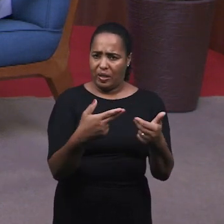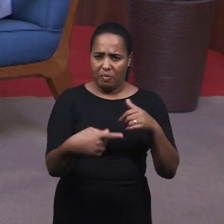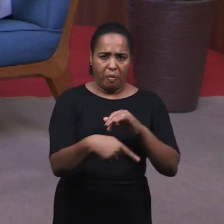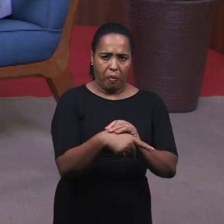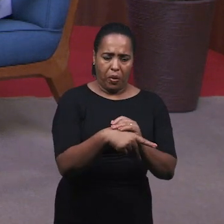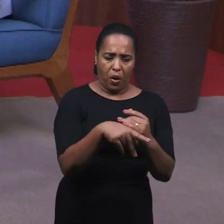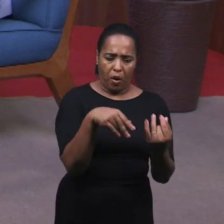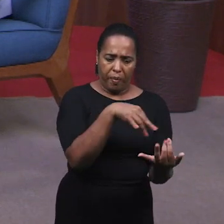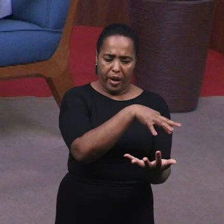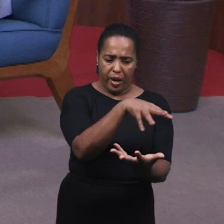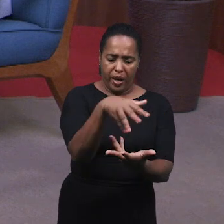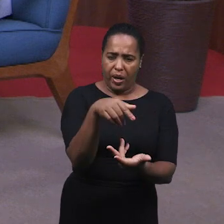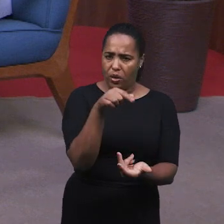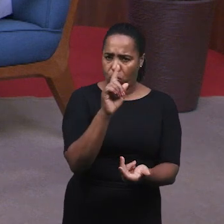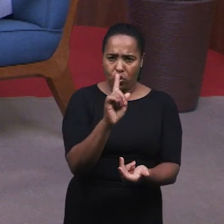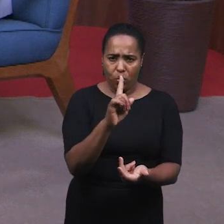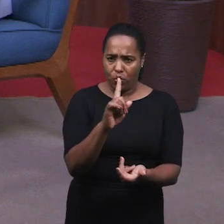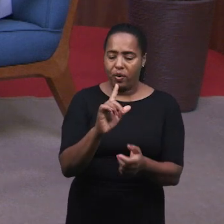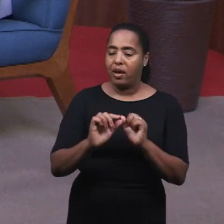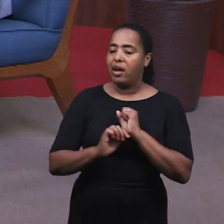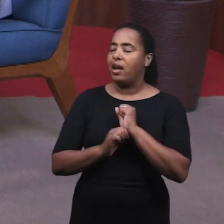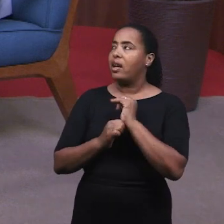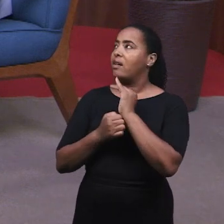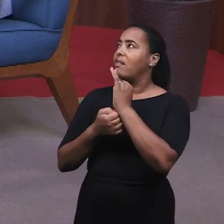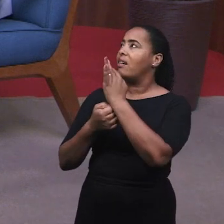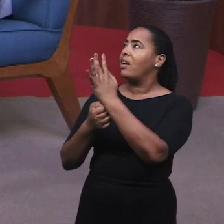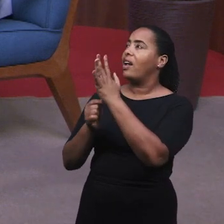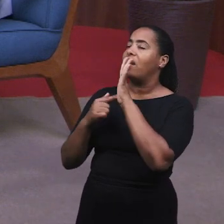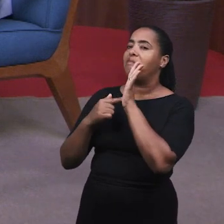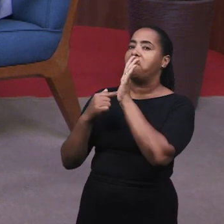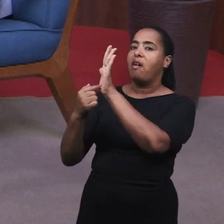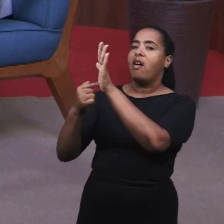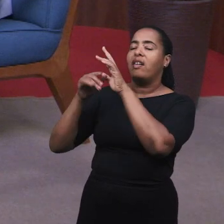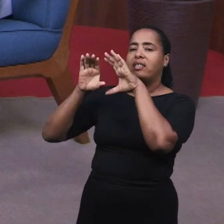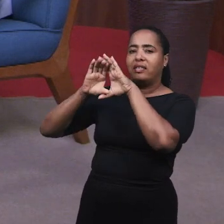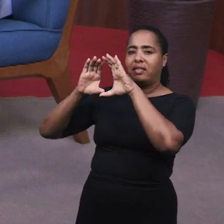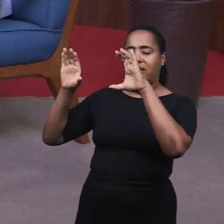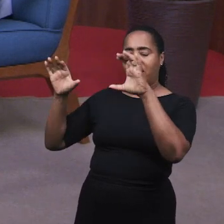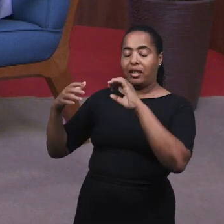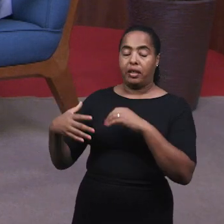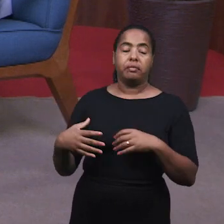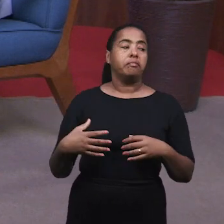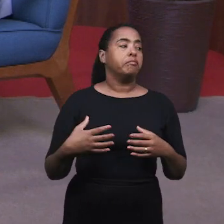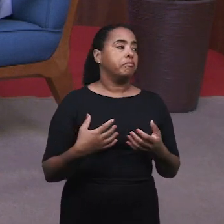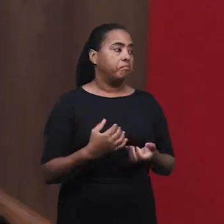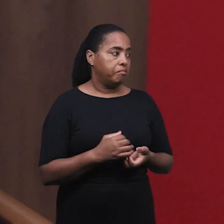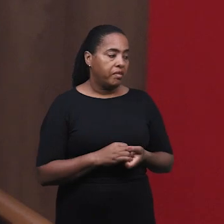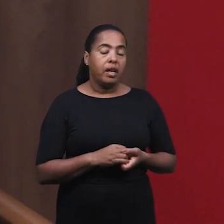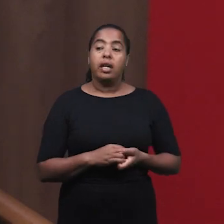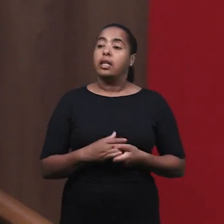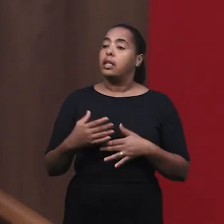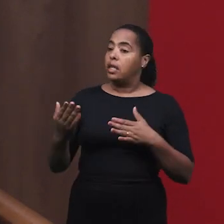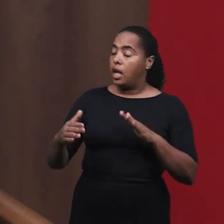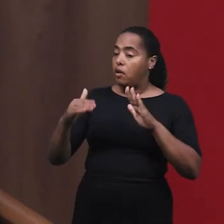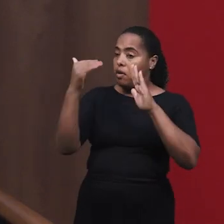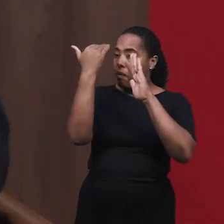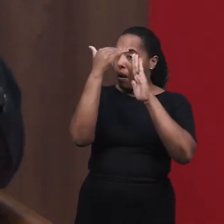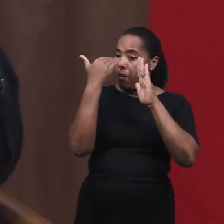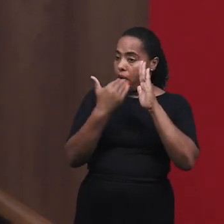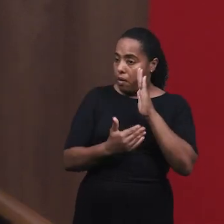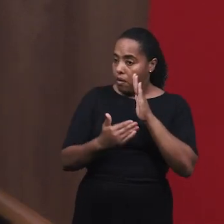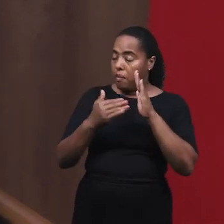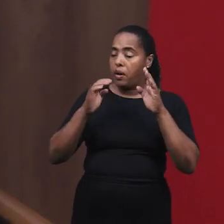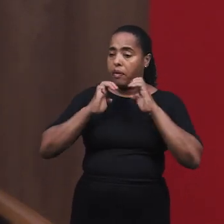Et ces mystères ne sont pas des mystères simplement pour cette vie. Mystères qui pointent pour l'éternité. Même pourquoi, comme